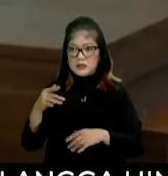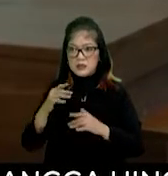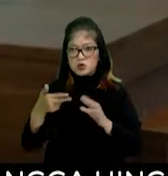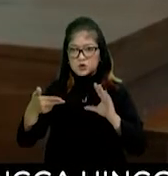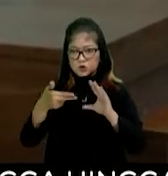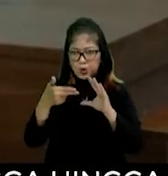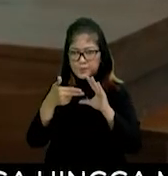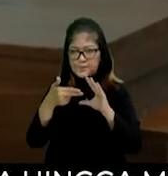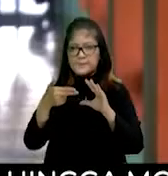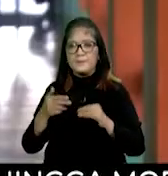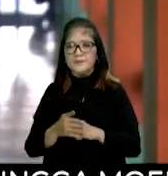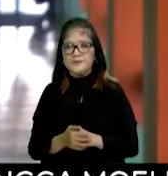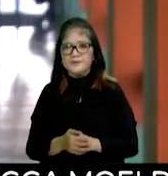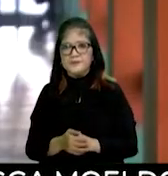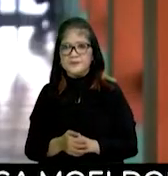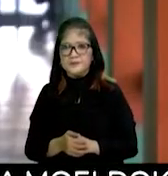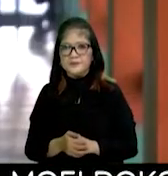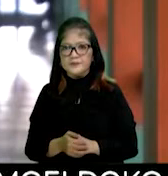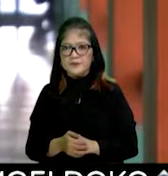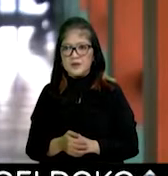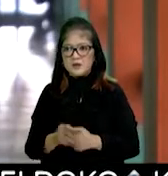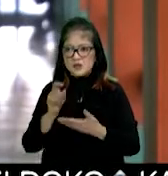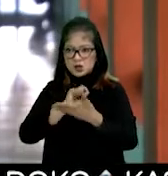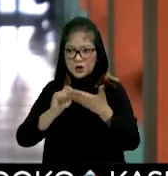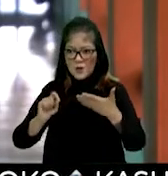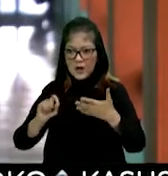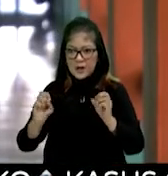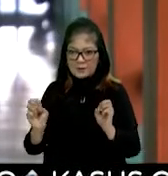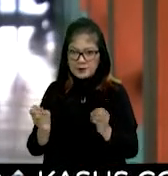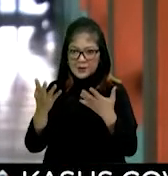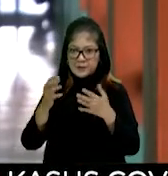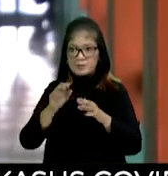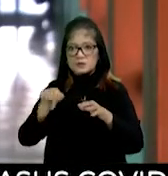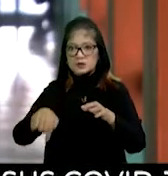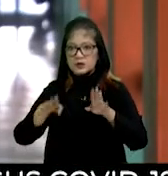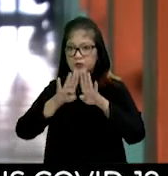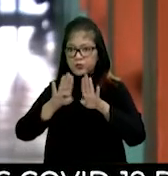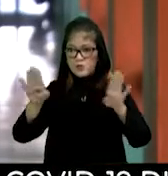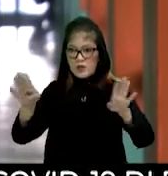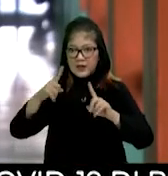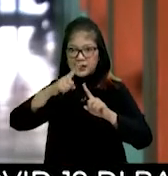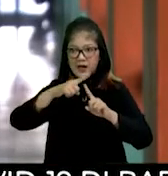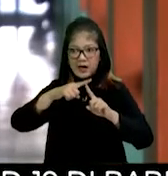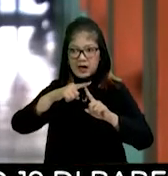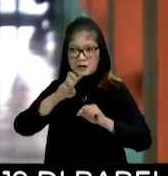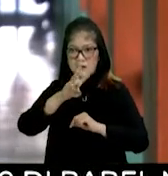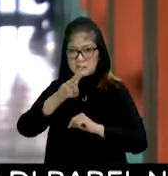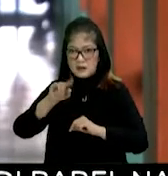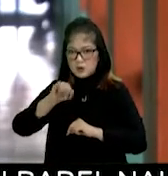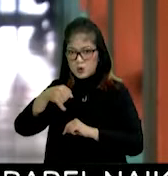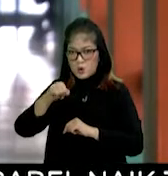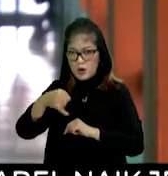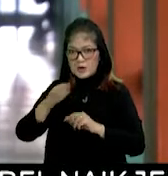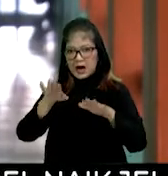juga pihak sekolah menyampaikan bahwasanya sekolah akan dibuka pada tanggal 31 Januari